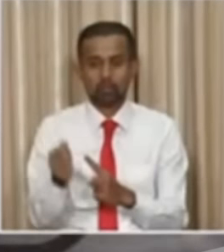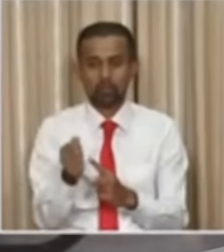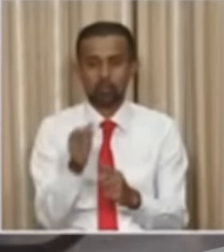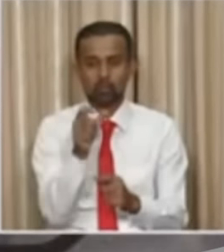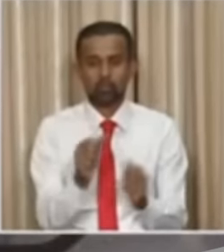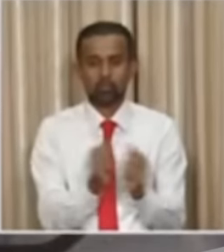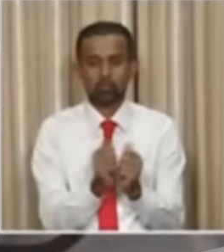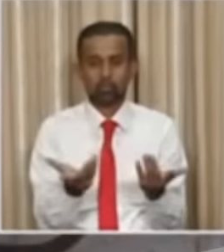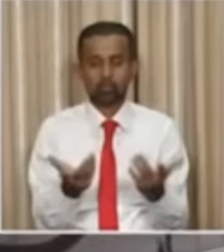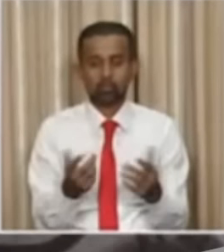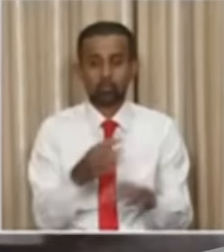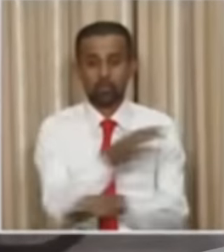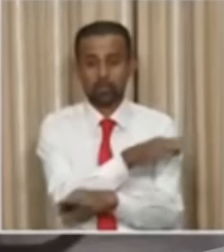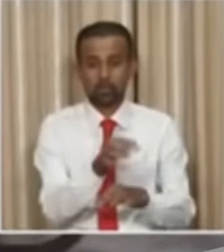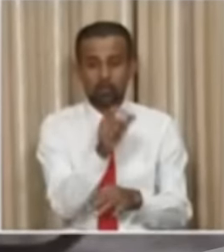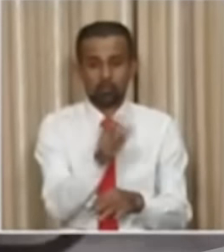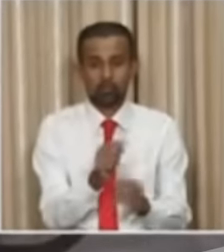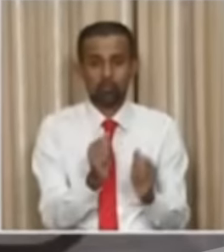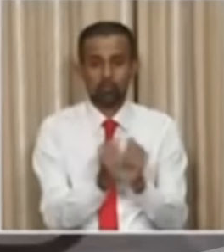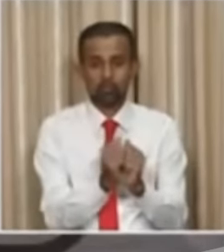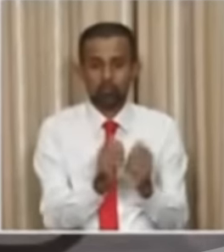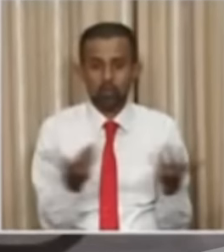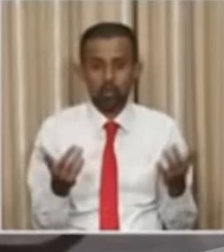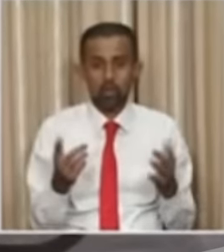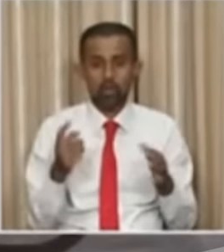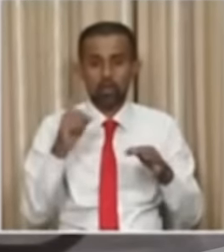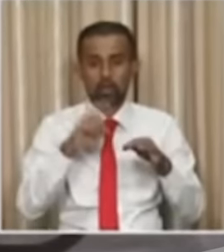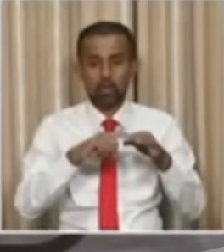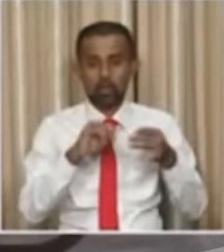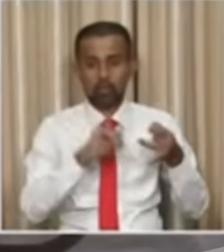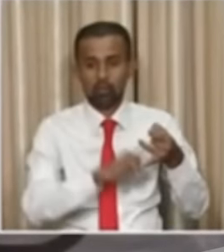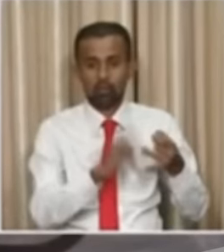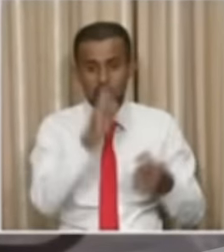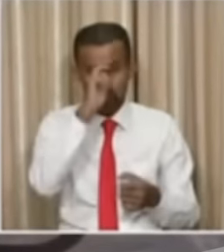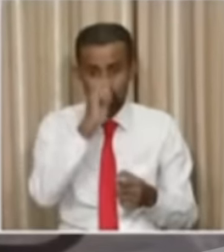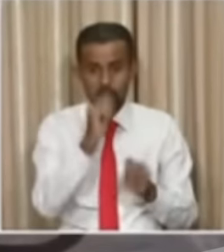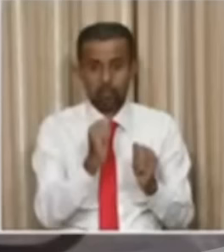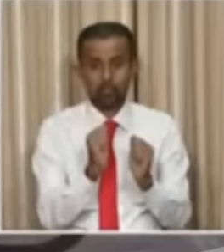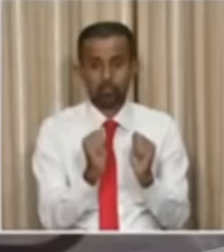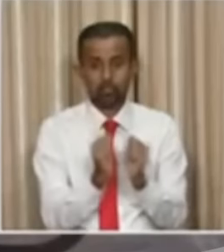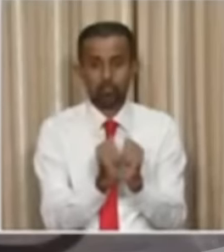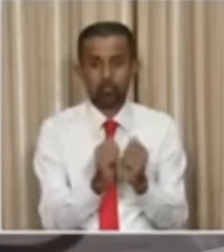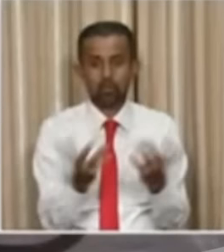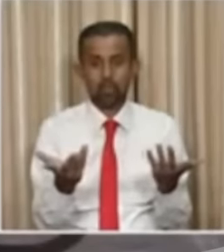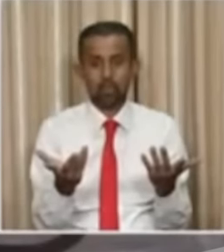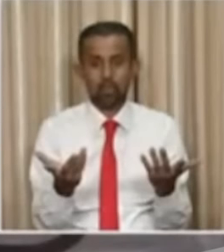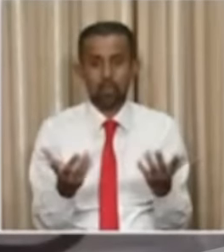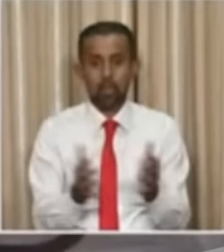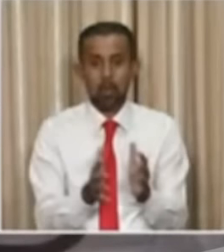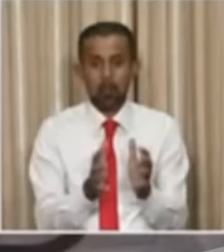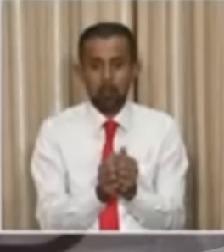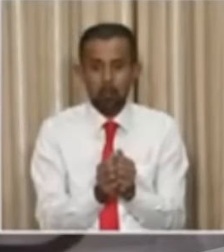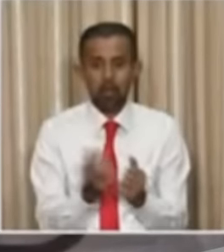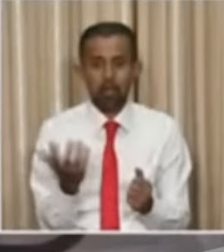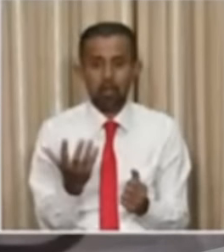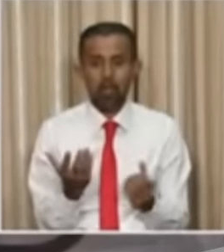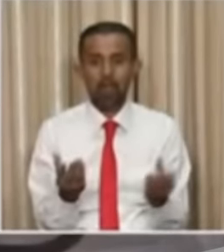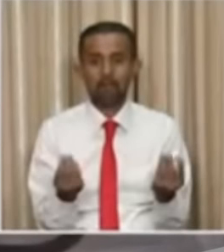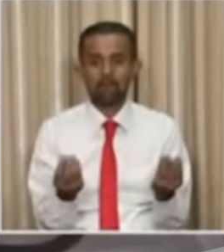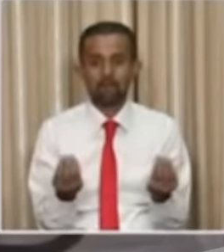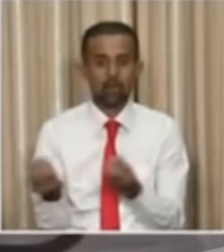නැ, ආකිටෙක්චර් රස්සාව නැ, QS නිලධාරි මහත්තයට රස්සාව නැ, පස්තික ගල්ටික වැලිටික